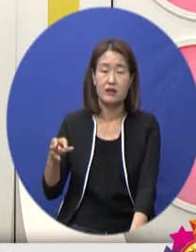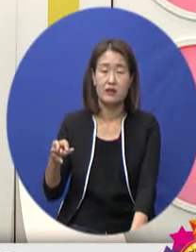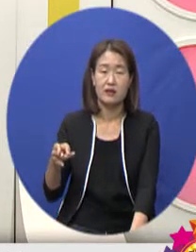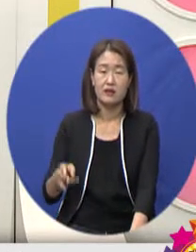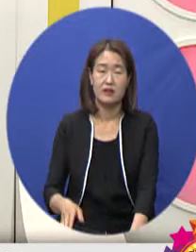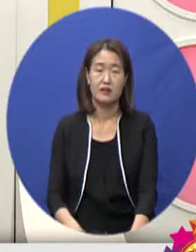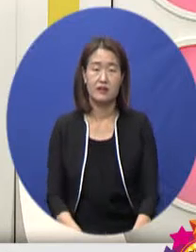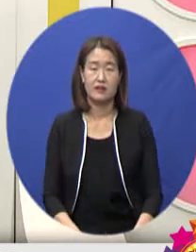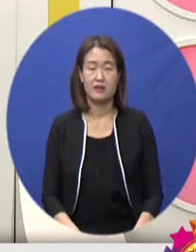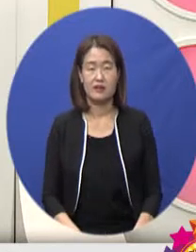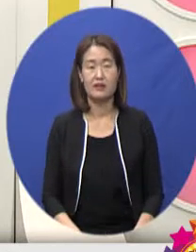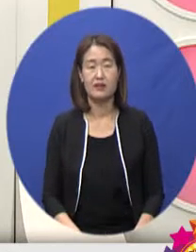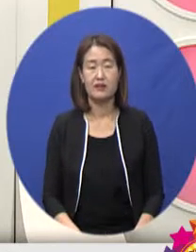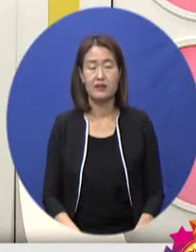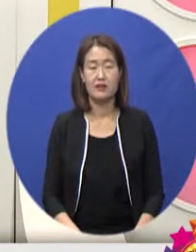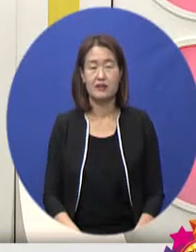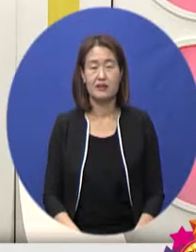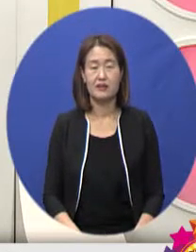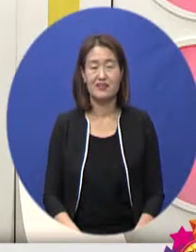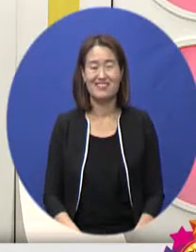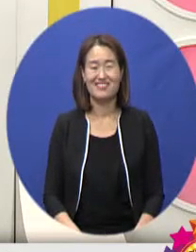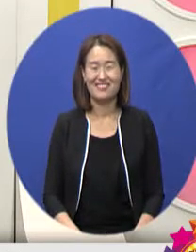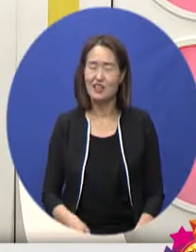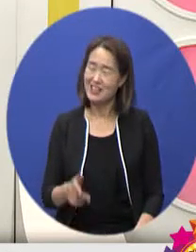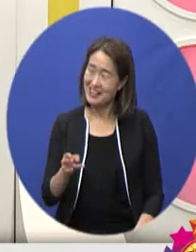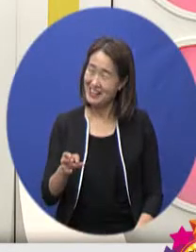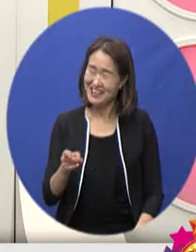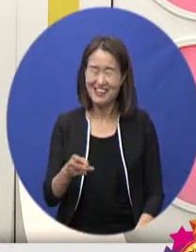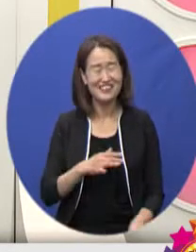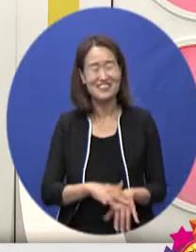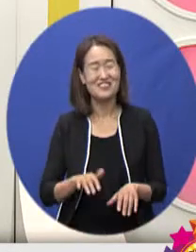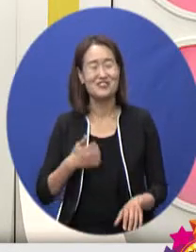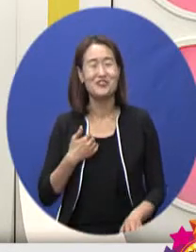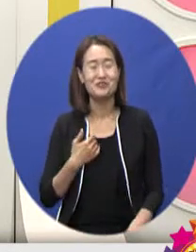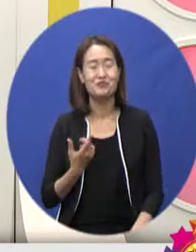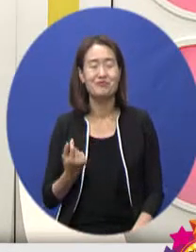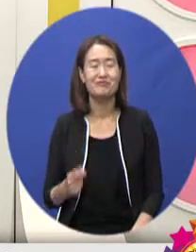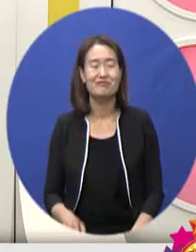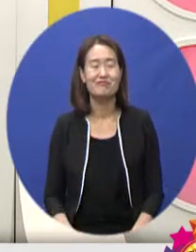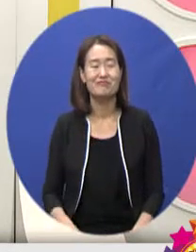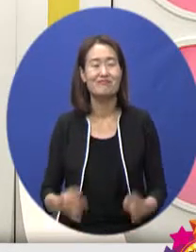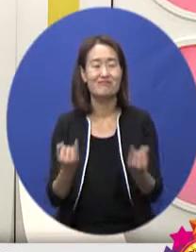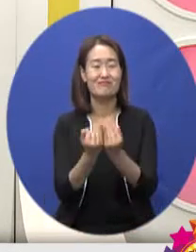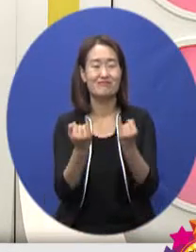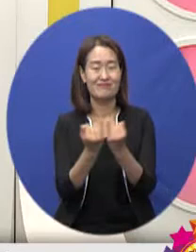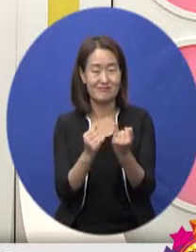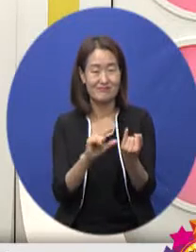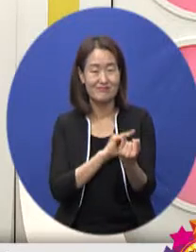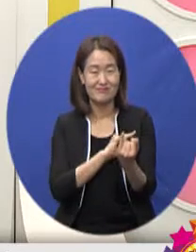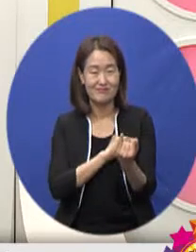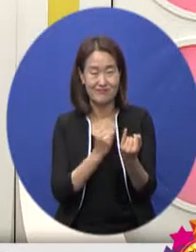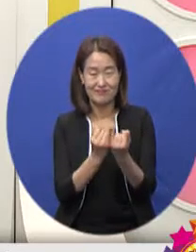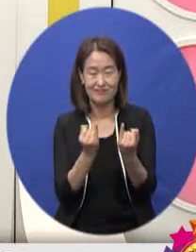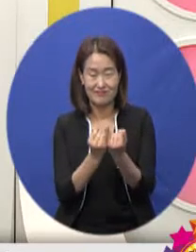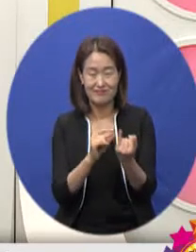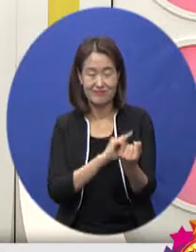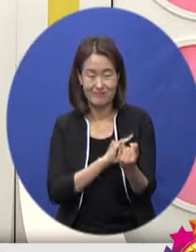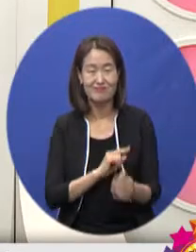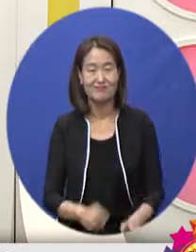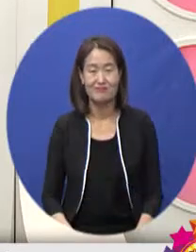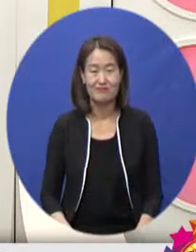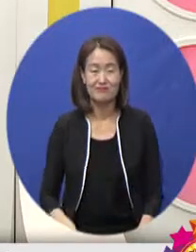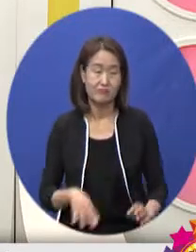선생입니다. 오태. 예, 예이든가 했나 모르겠어요. 네. 그러시군요. 여자 선생님이군요. 네.